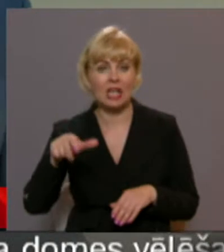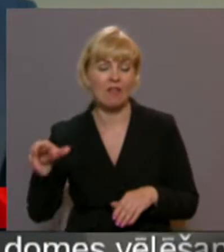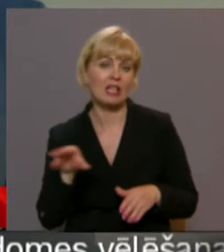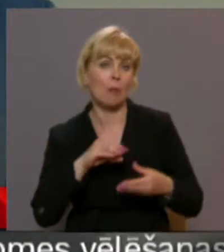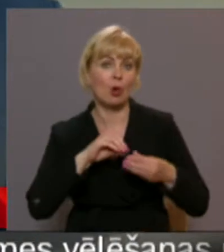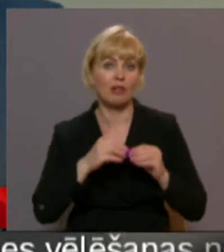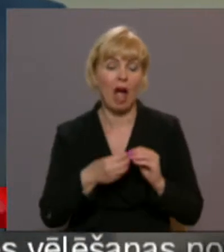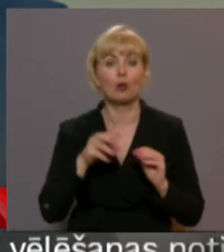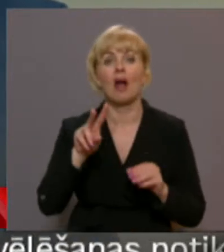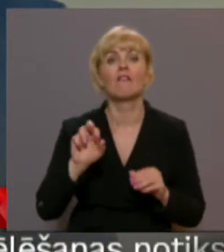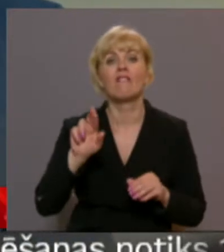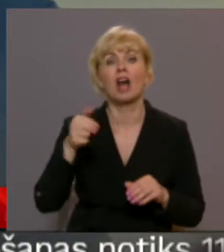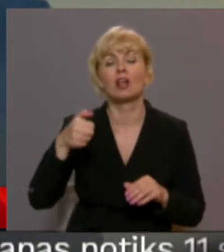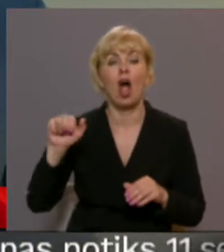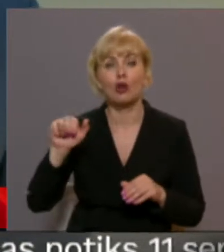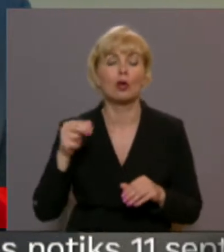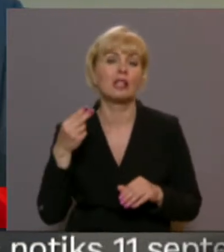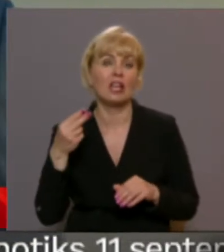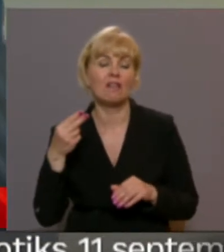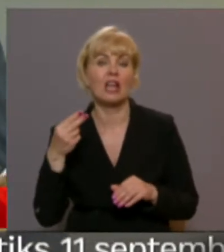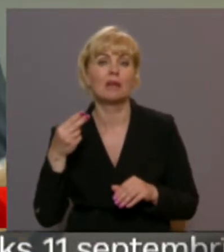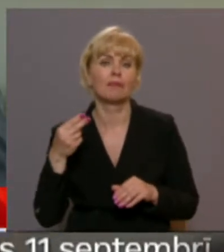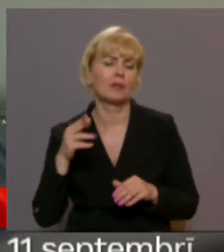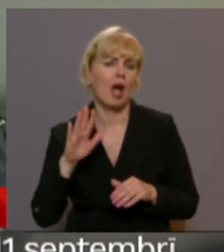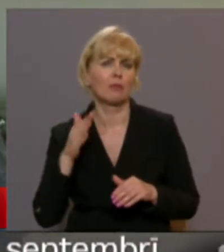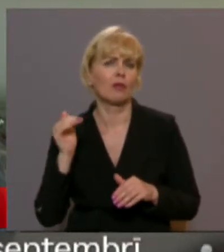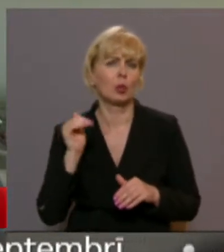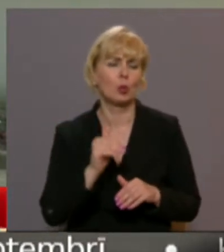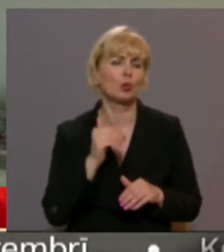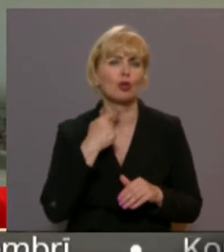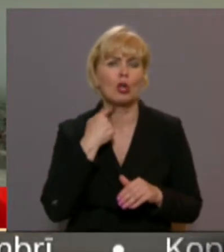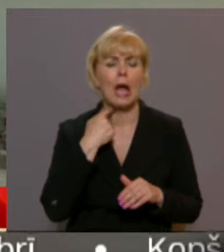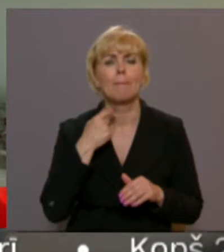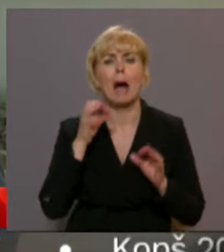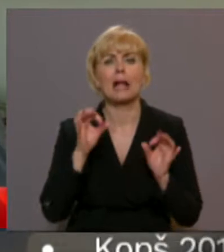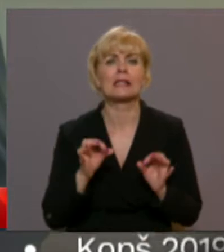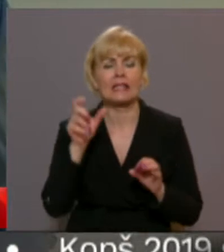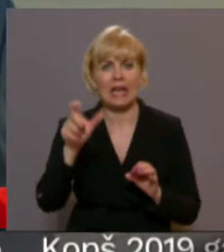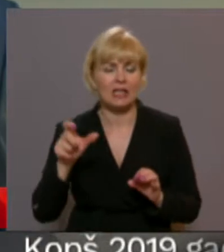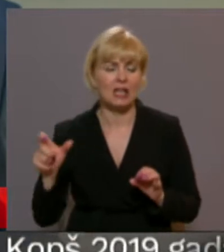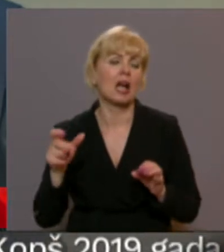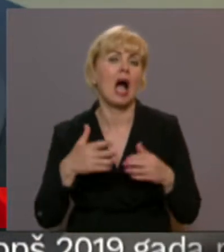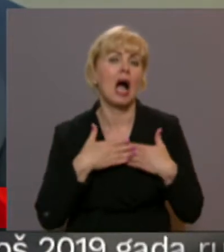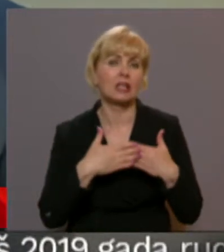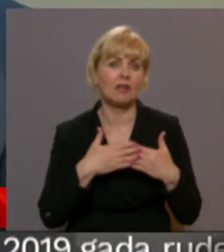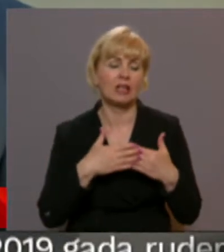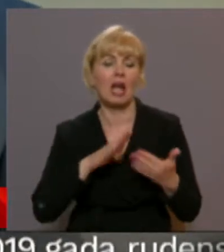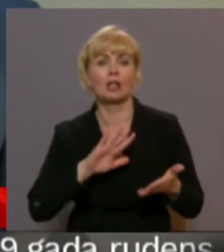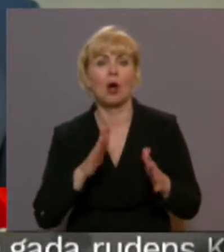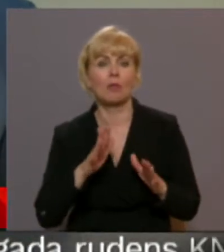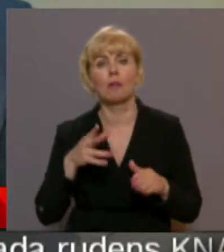ka Vangažos ir aptuveni 2000 balstiesīgo cilvēku, tātad aktivitāte ir